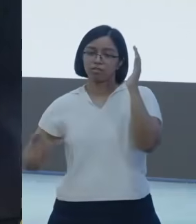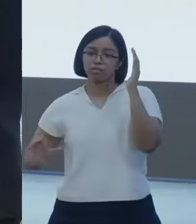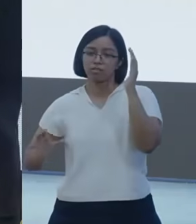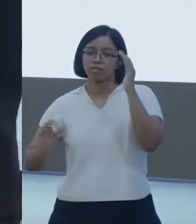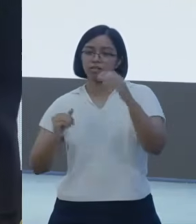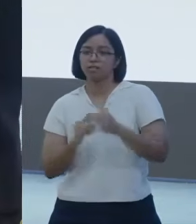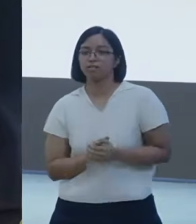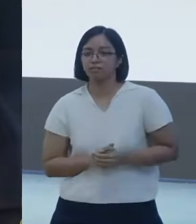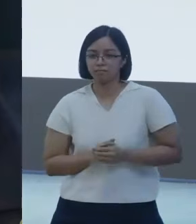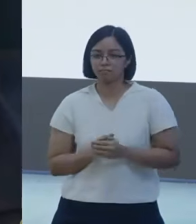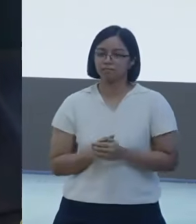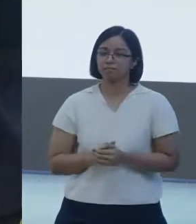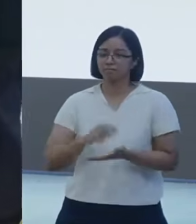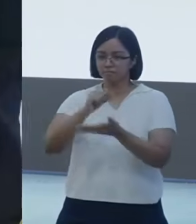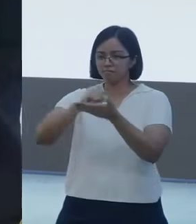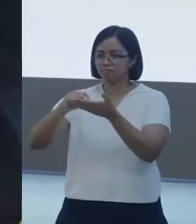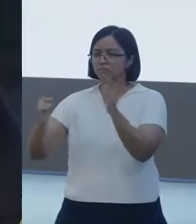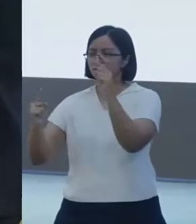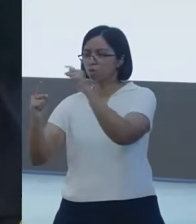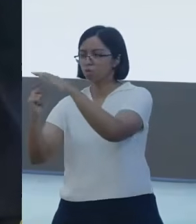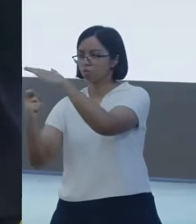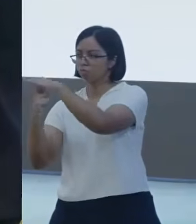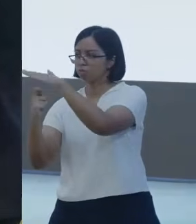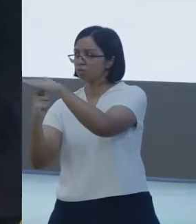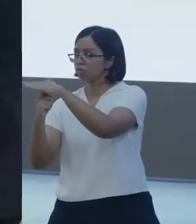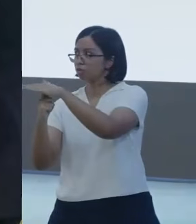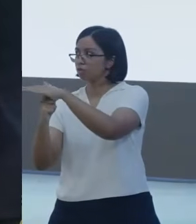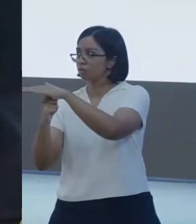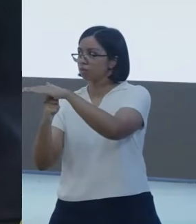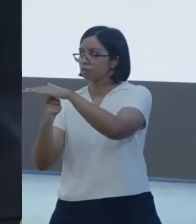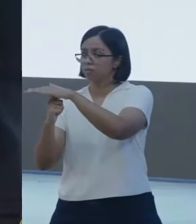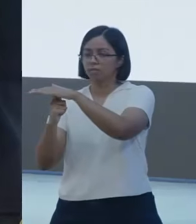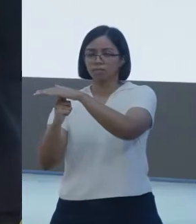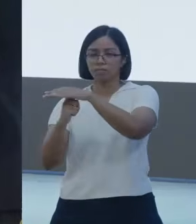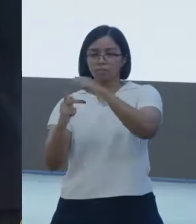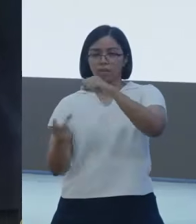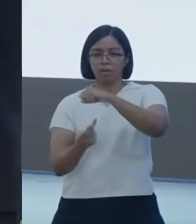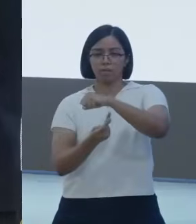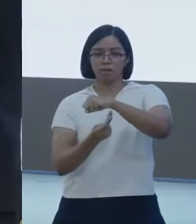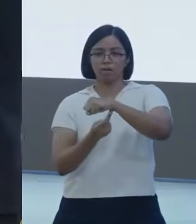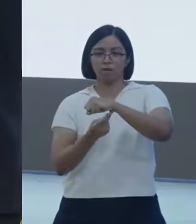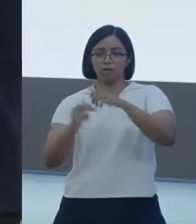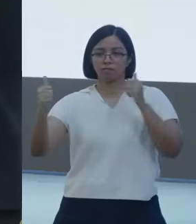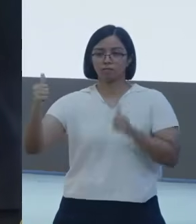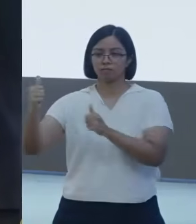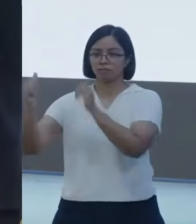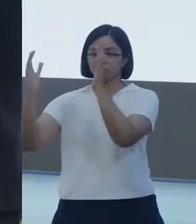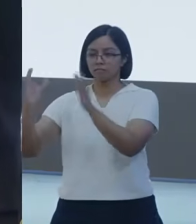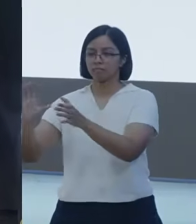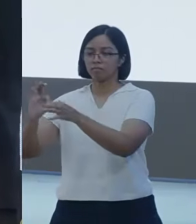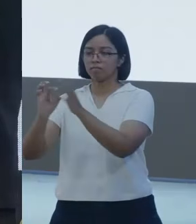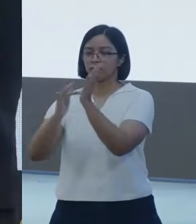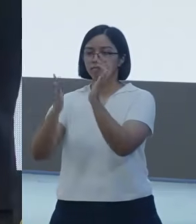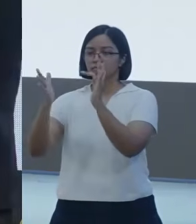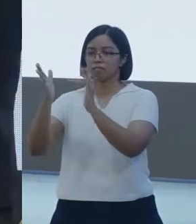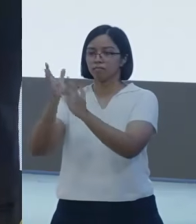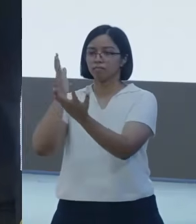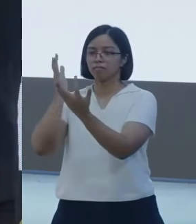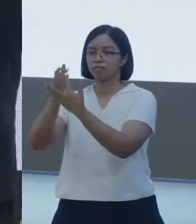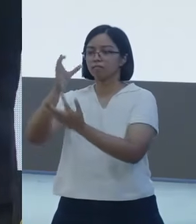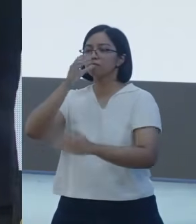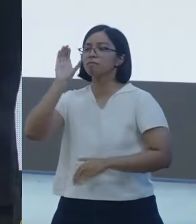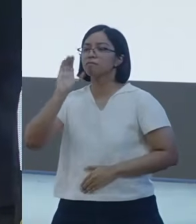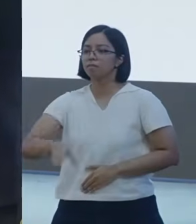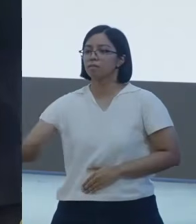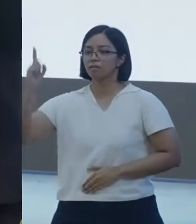kay Timothy nung sumulat siya. Paul, an apostle of Christ Jesus, by command of God our